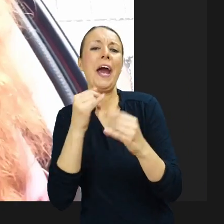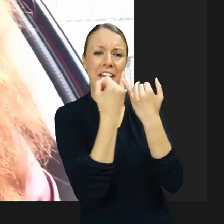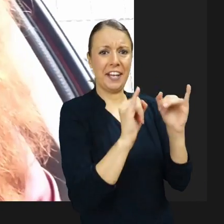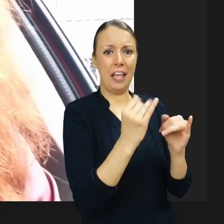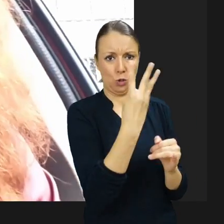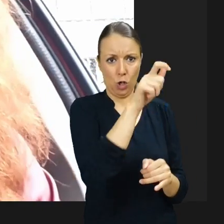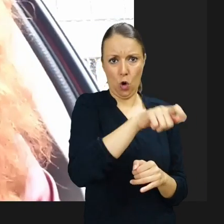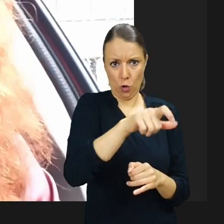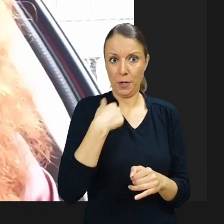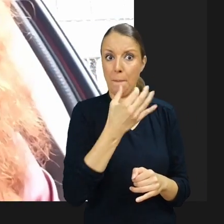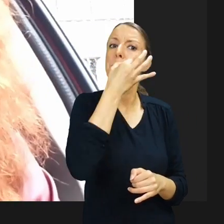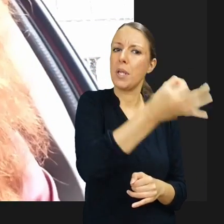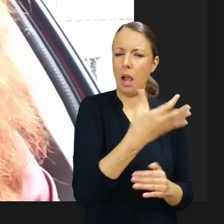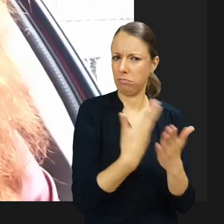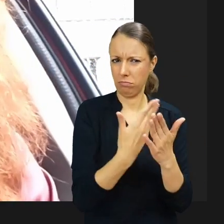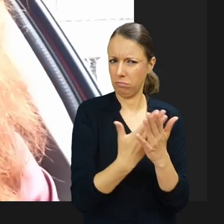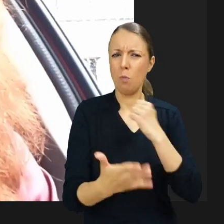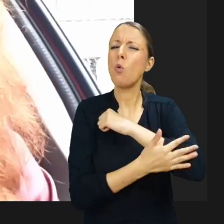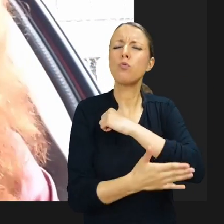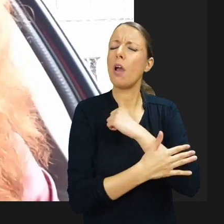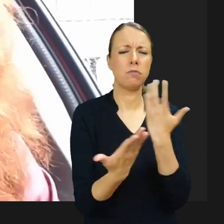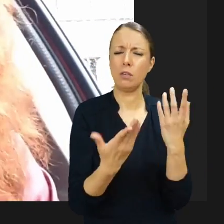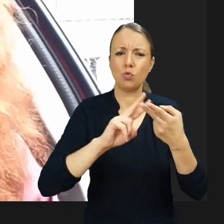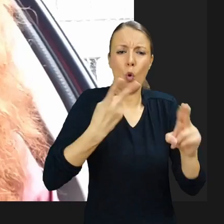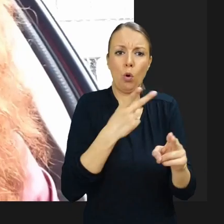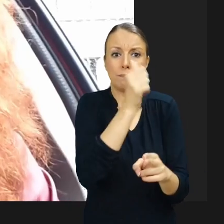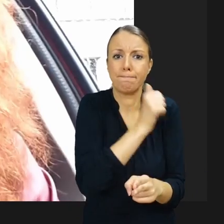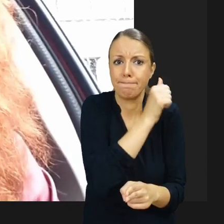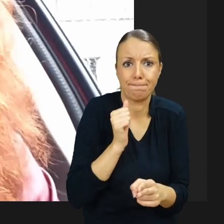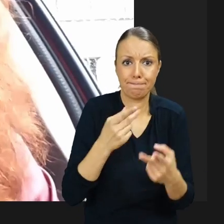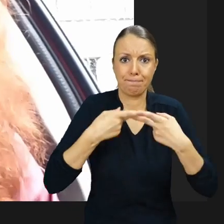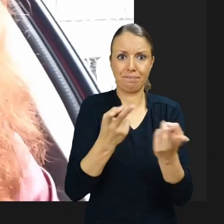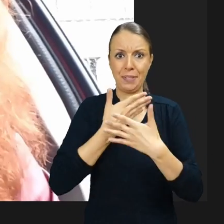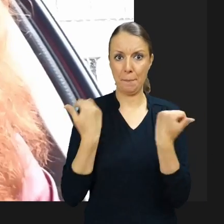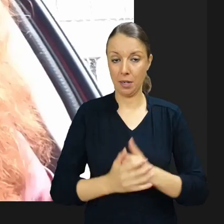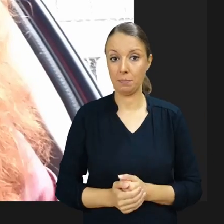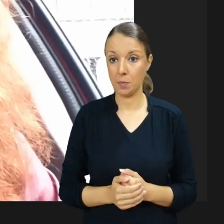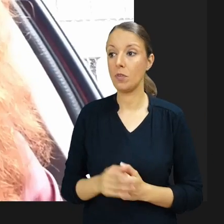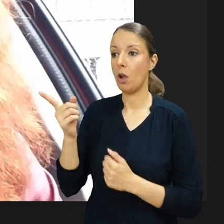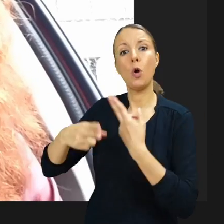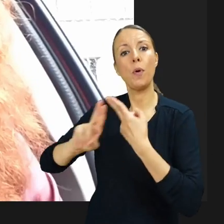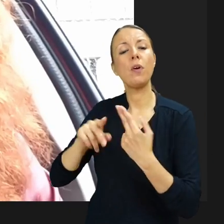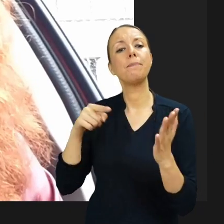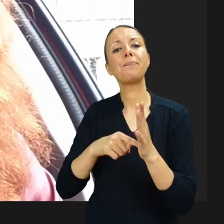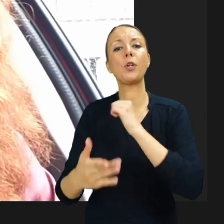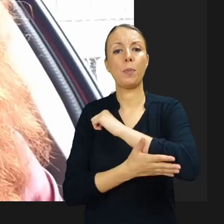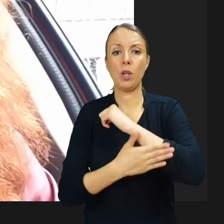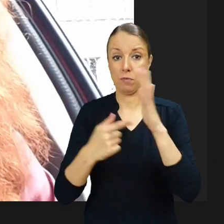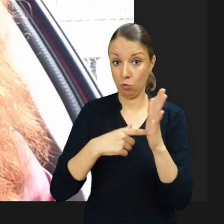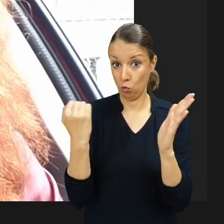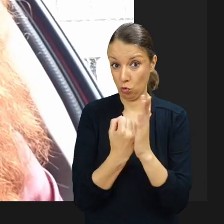Pytałam, na jakiej podstawie utajniono. Dostałam odpowiedź, że na podstawie ustawy